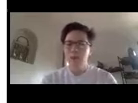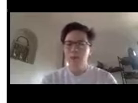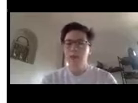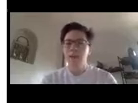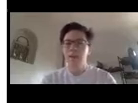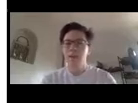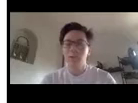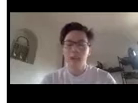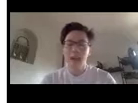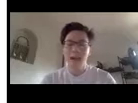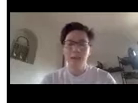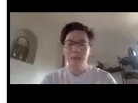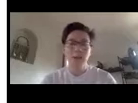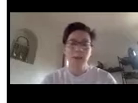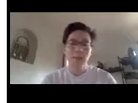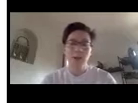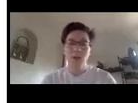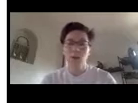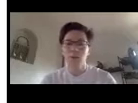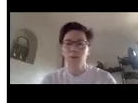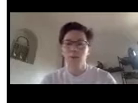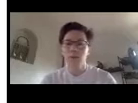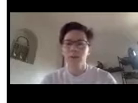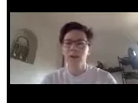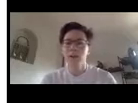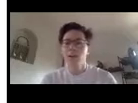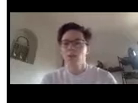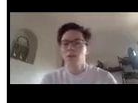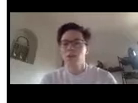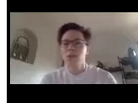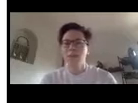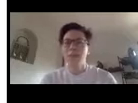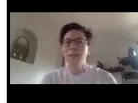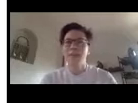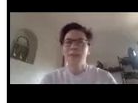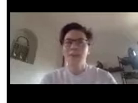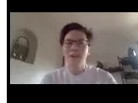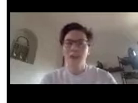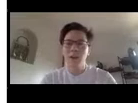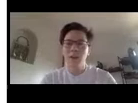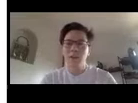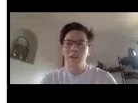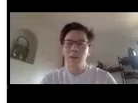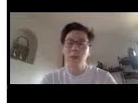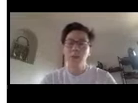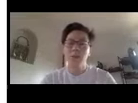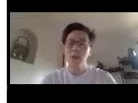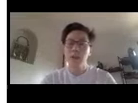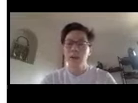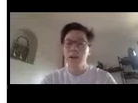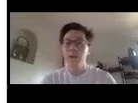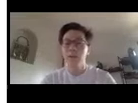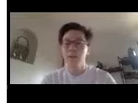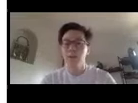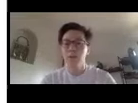les derniers 6 mois. Hélas, ils ont aussi changé d'autres évaluations médicales qui, effectivement,